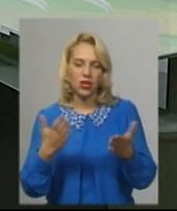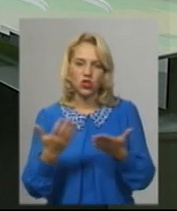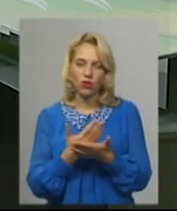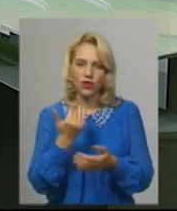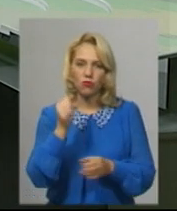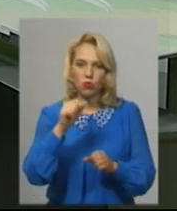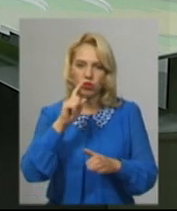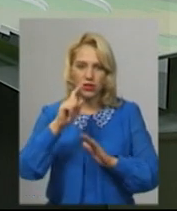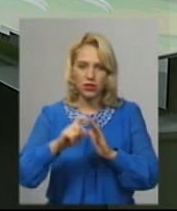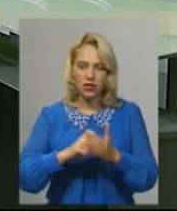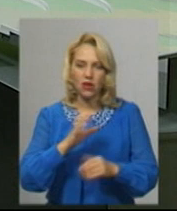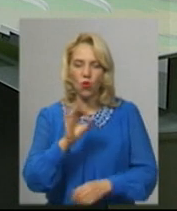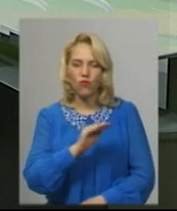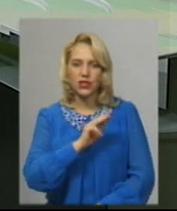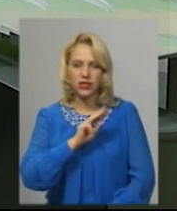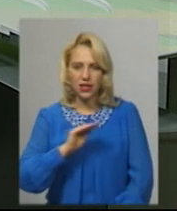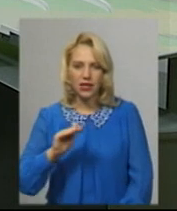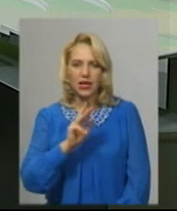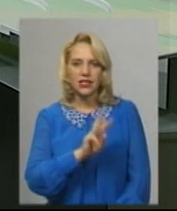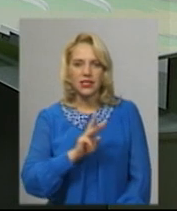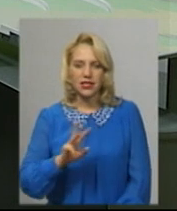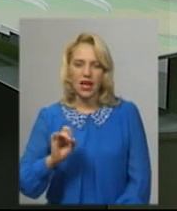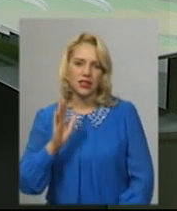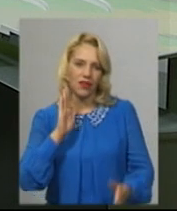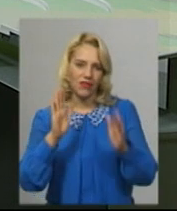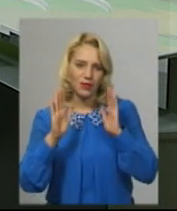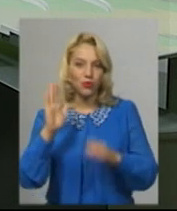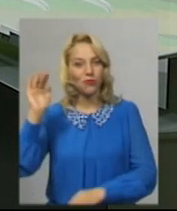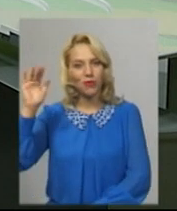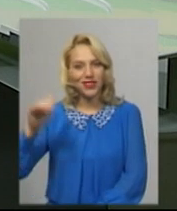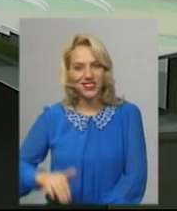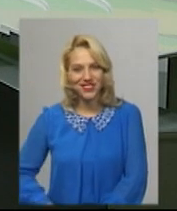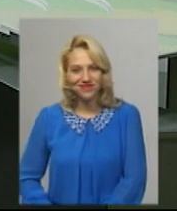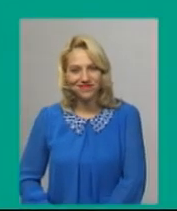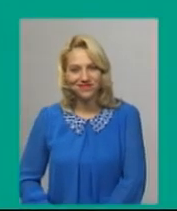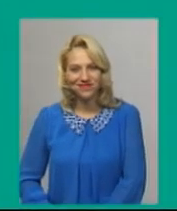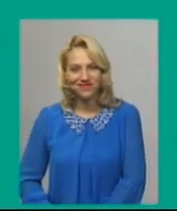Більше новин ви можете знайти на нашому офіційному сайті та на сторінці у Facebook. Побачимось!